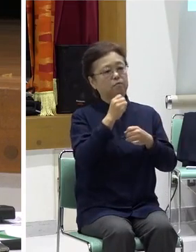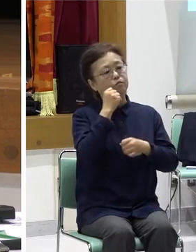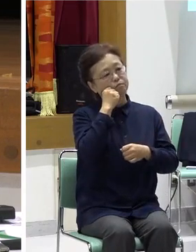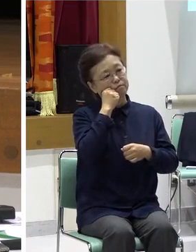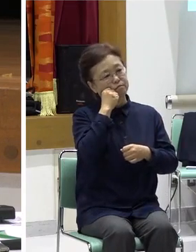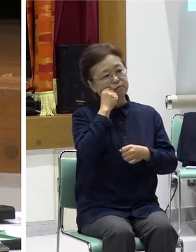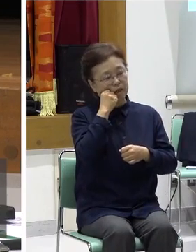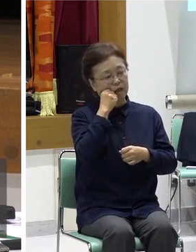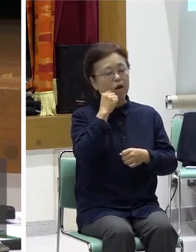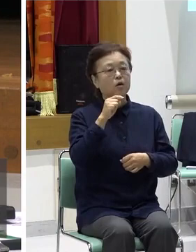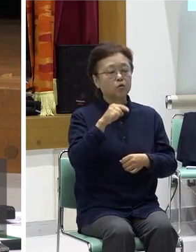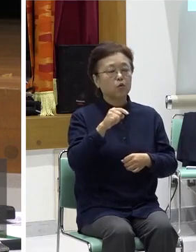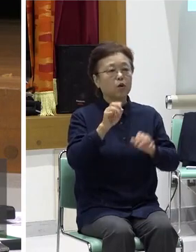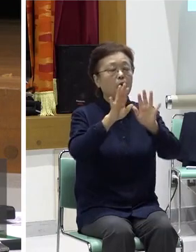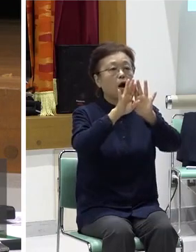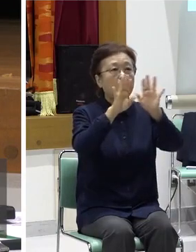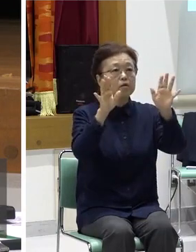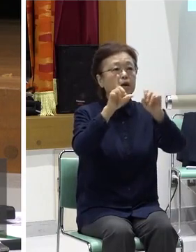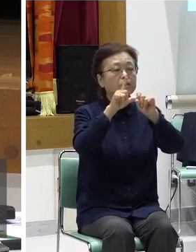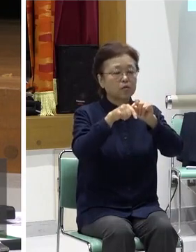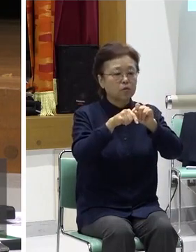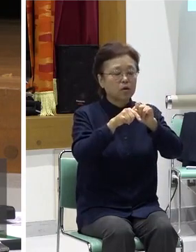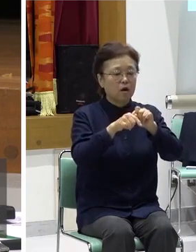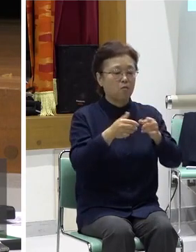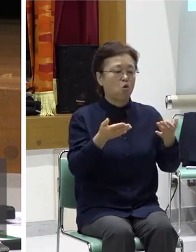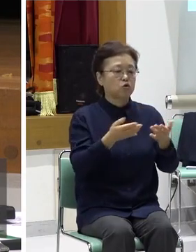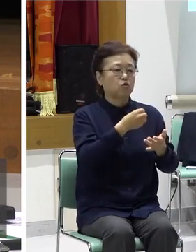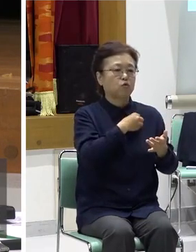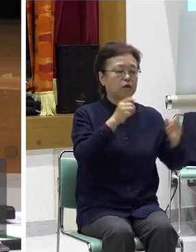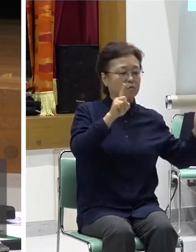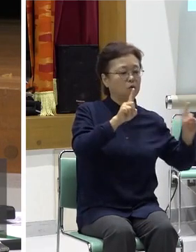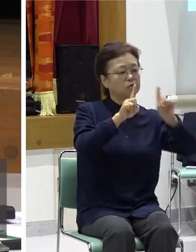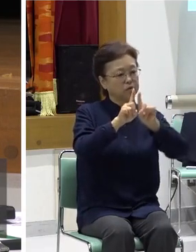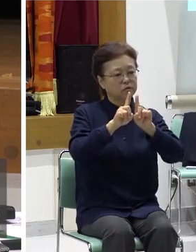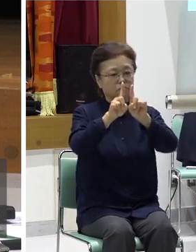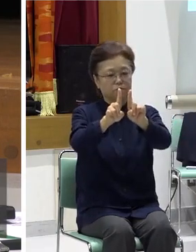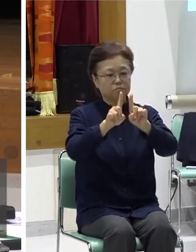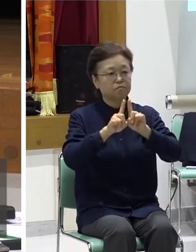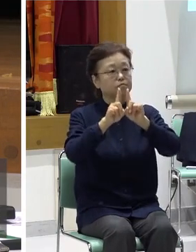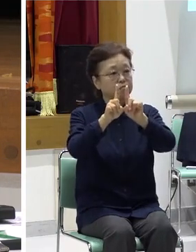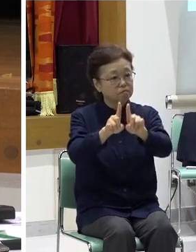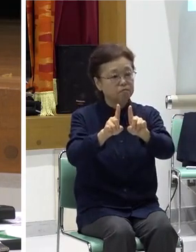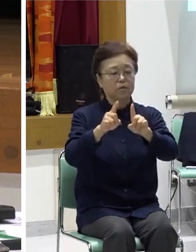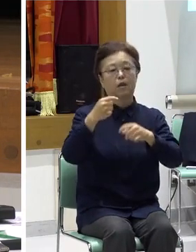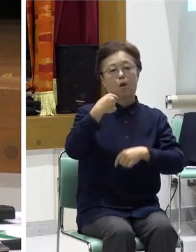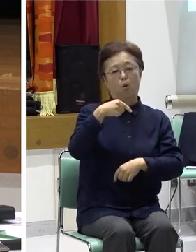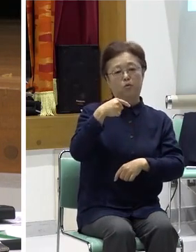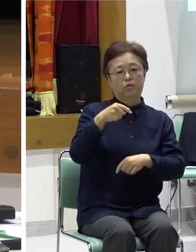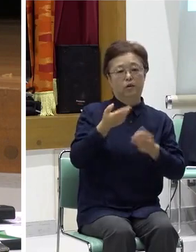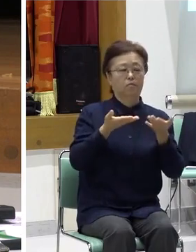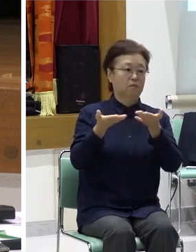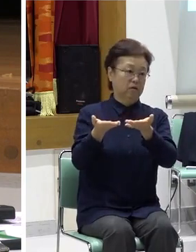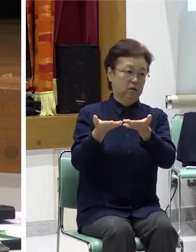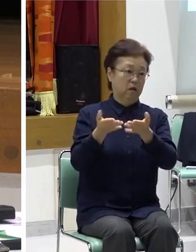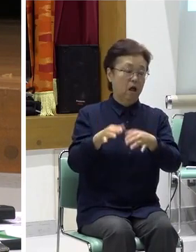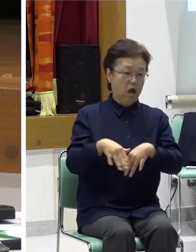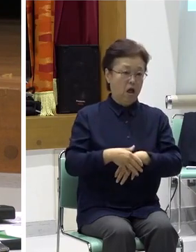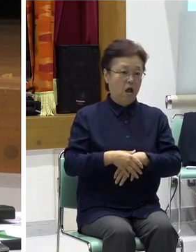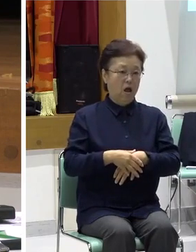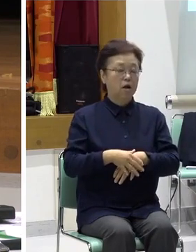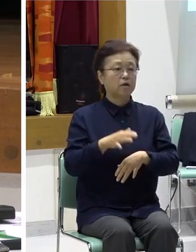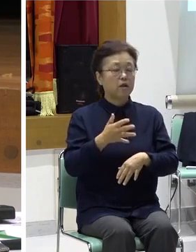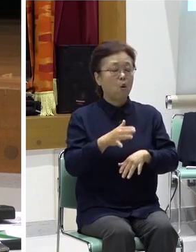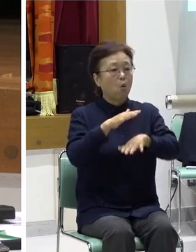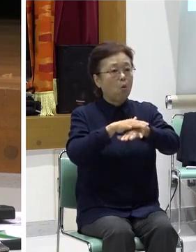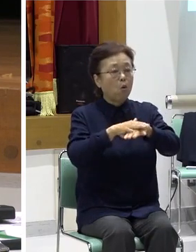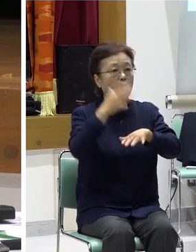入された時って、もう職員付きっきりでちょっと一緒に教えに行ったっていうのがありました。で、結構ね、覚えるとできる